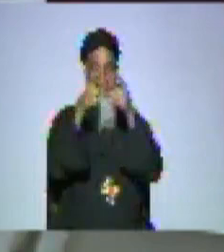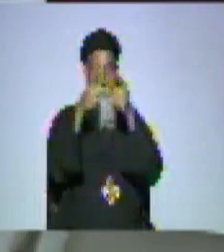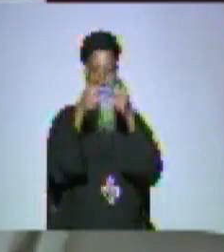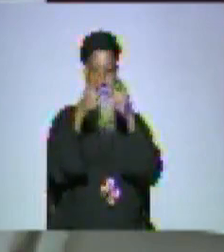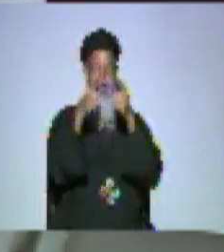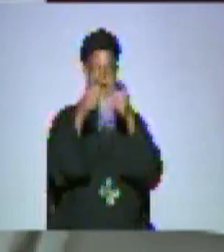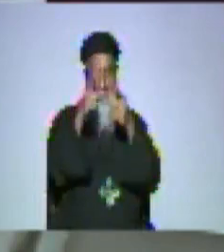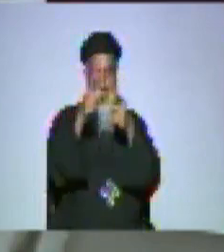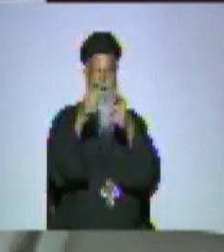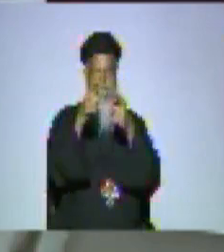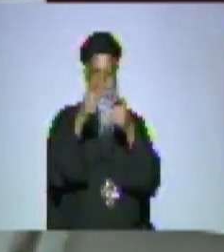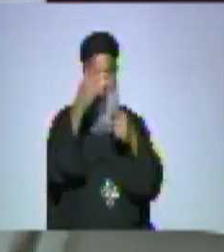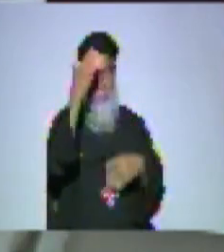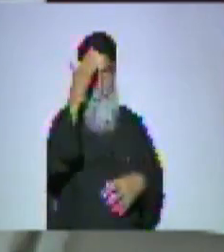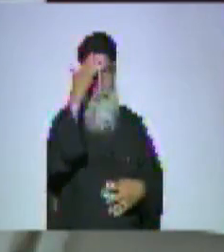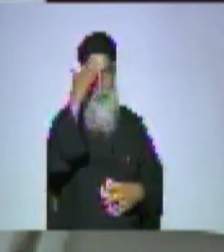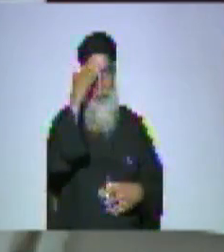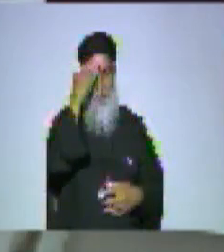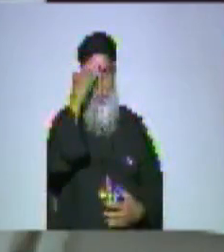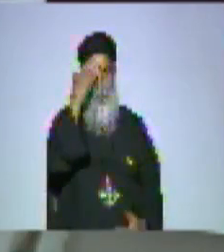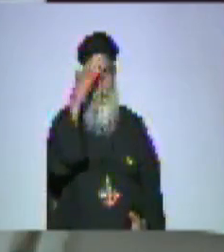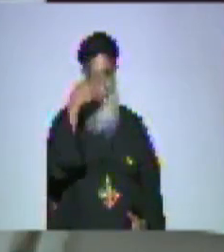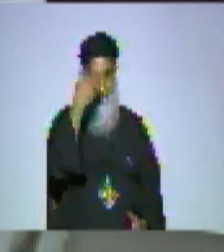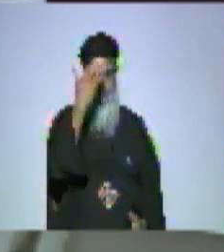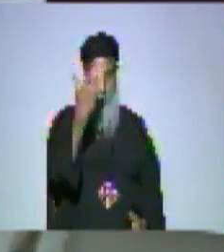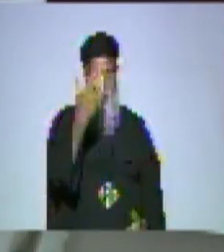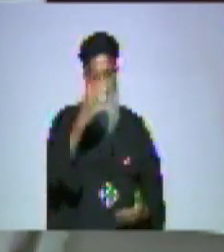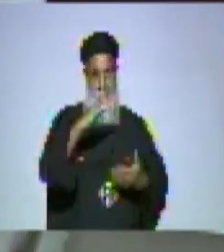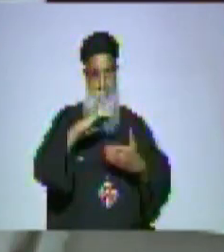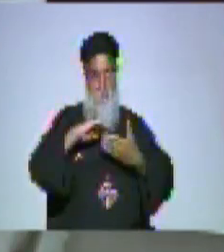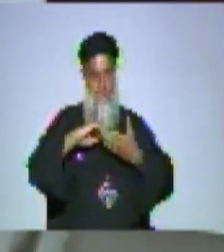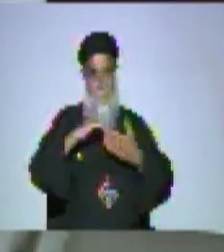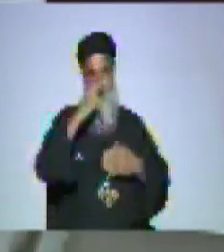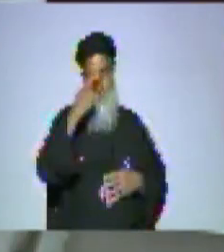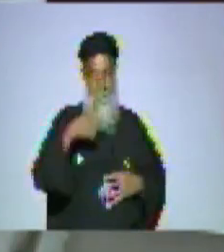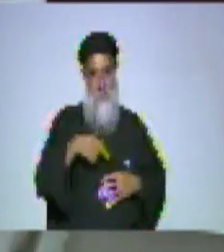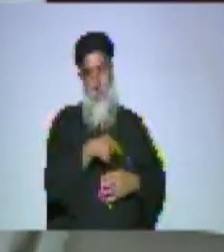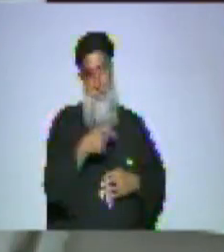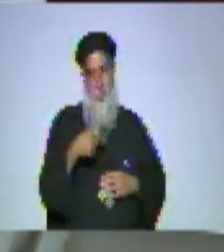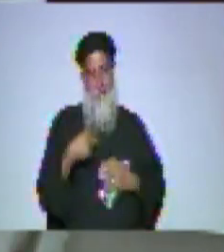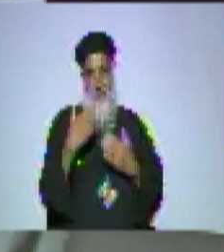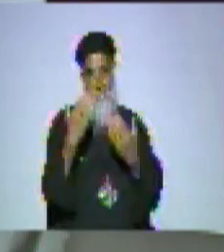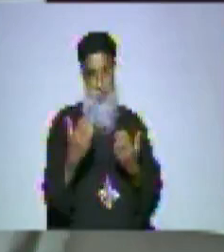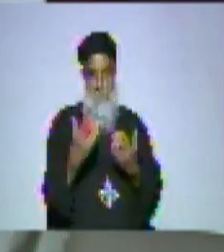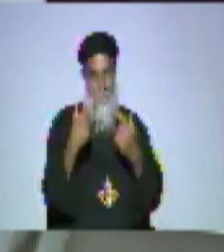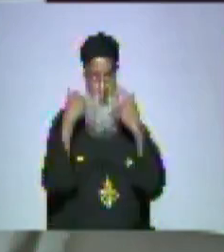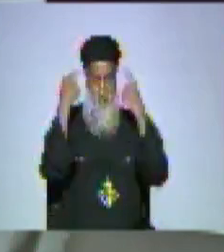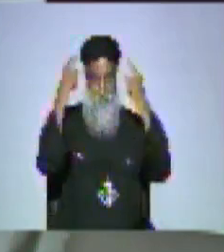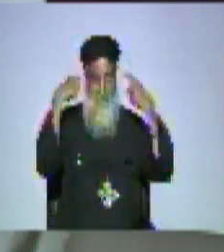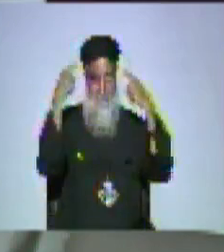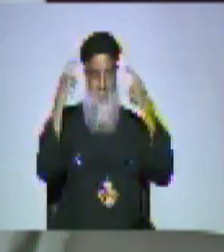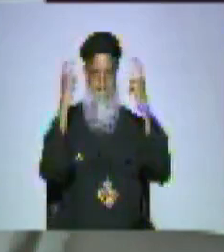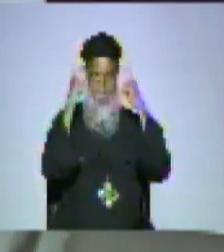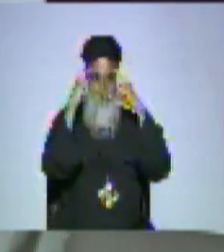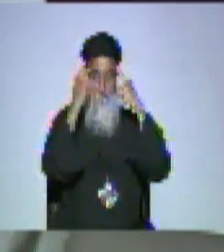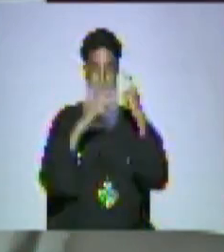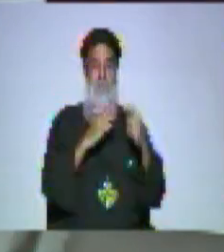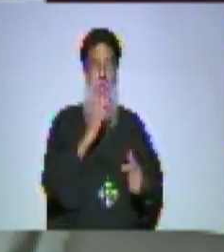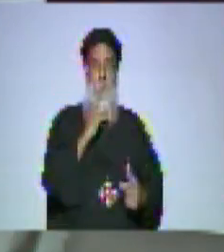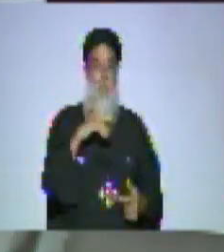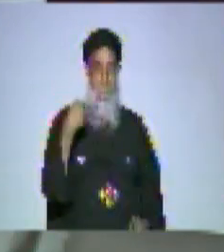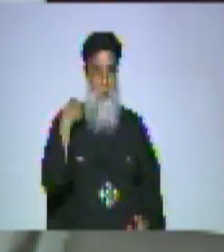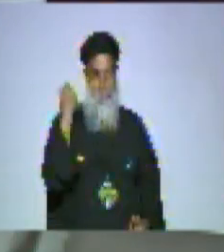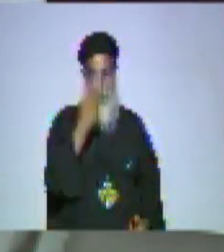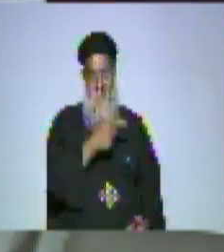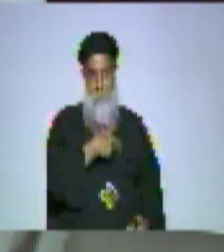لان في نعمه يعني عايز يستفيد بها في الكنيسه يعني ده من وجهه نظره يعني الابويه